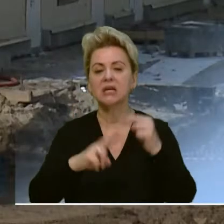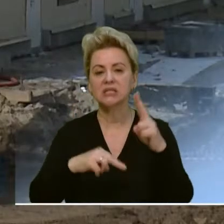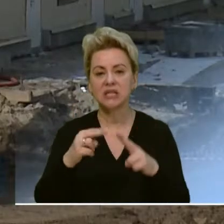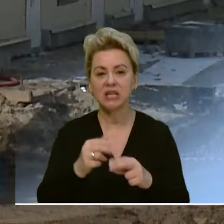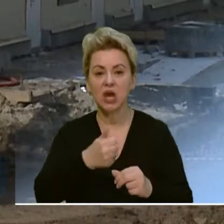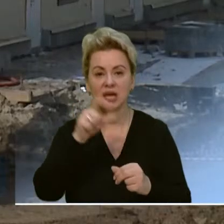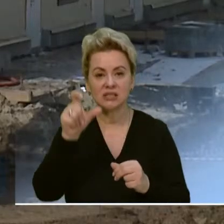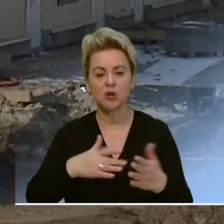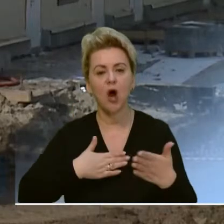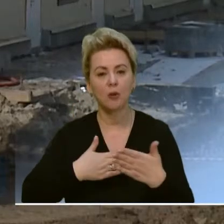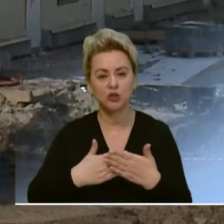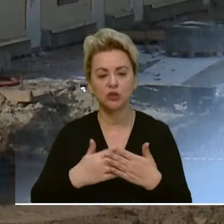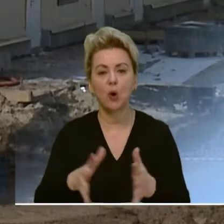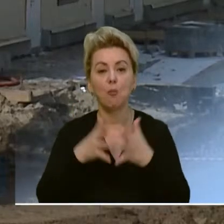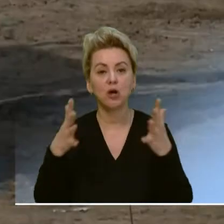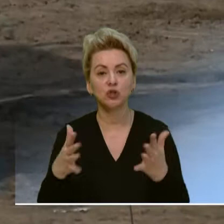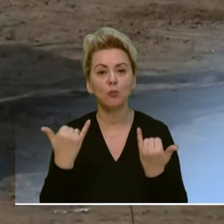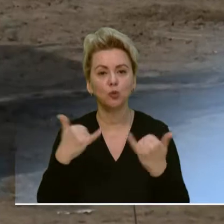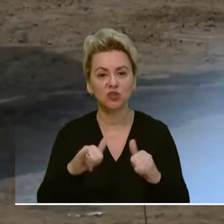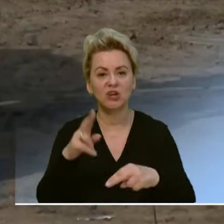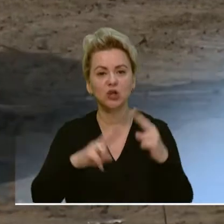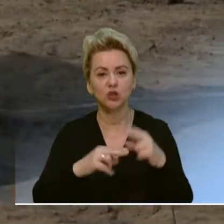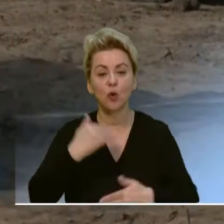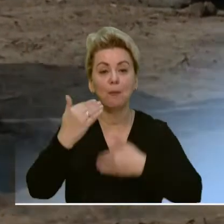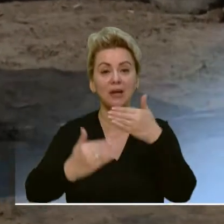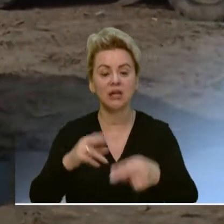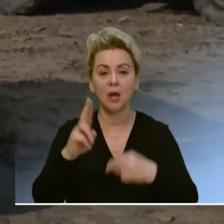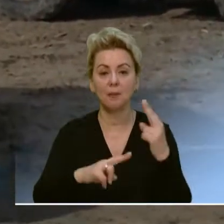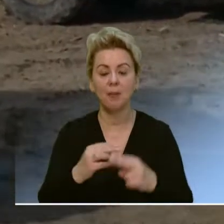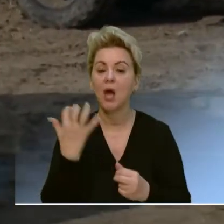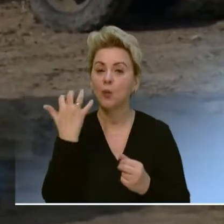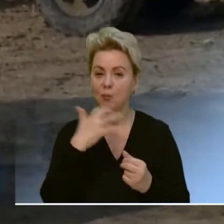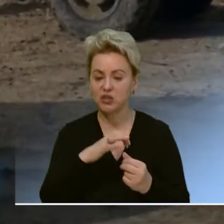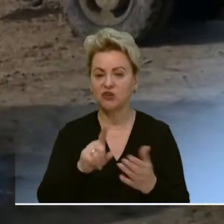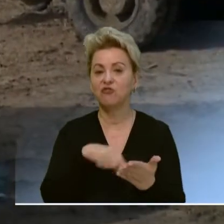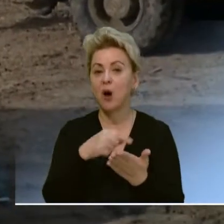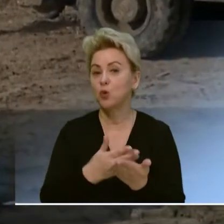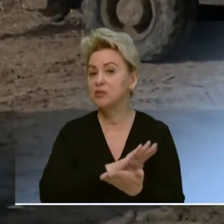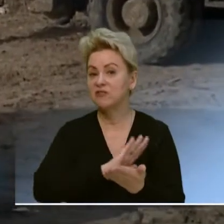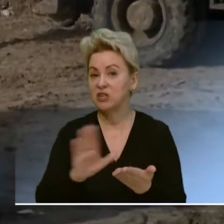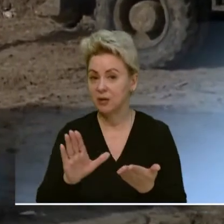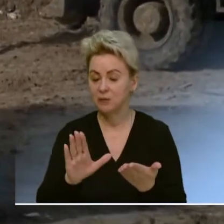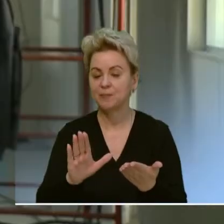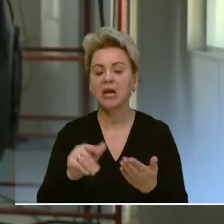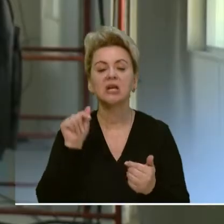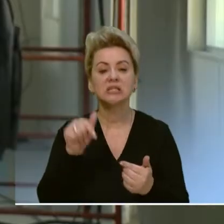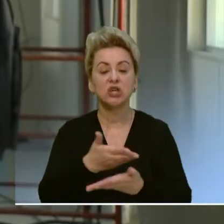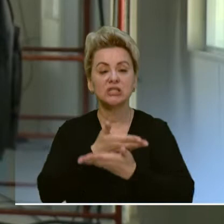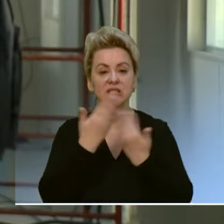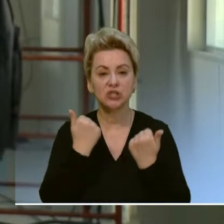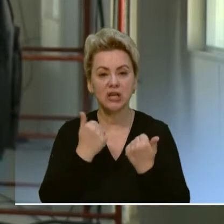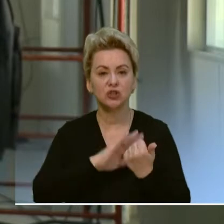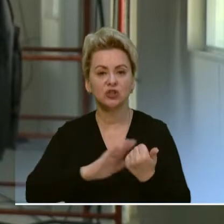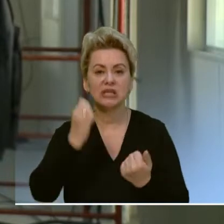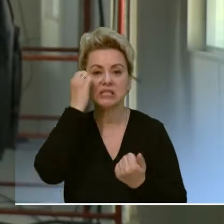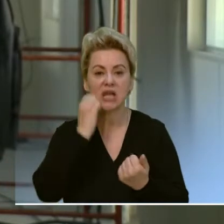Строительного эксперта-общественника масштабы стройки удивили. По темпам строительства и материалам вопросов не возникло. Здесь нет ни